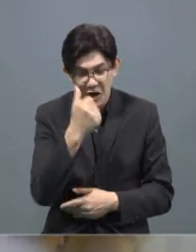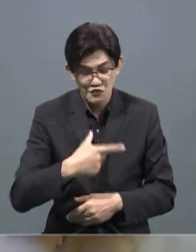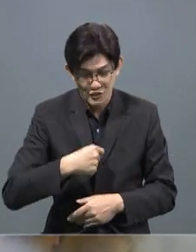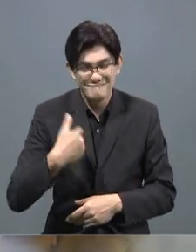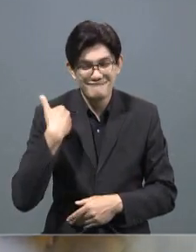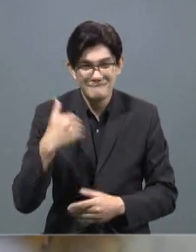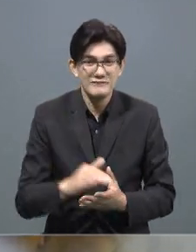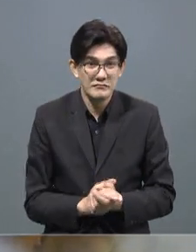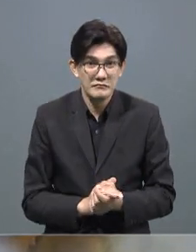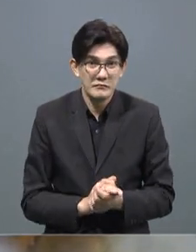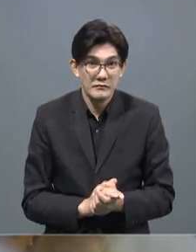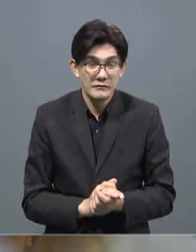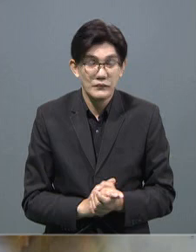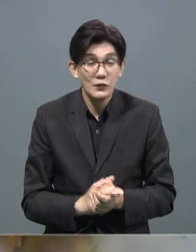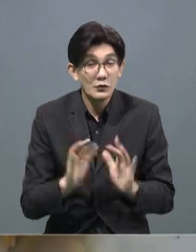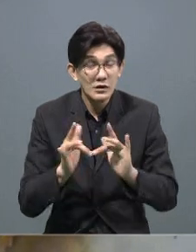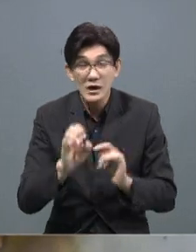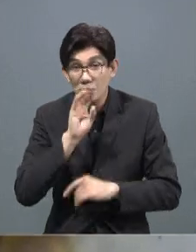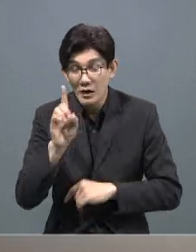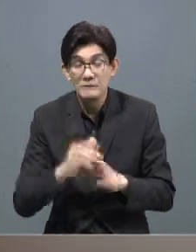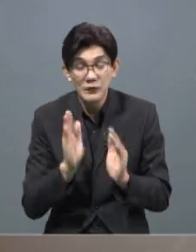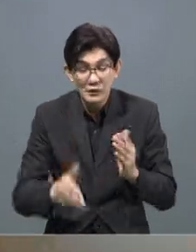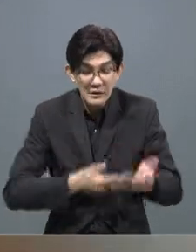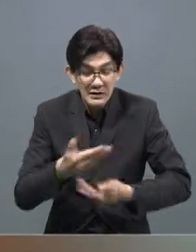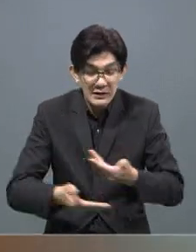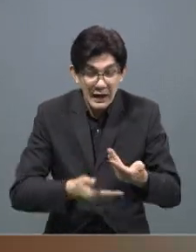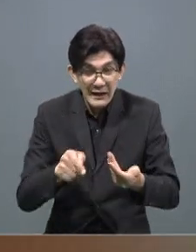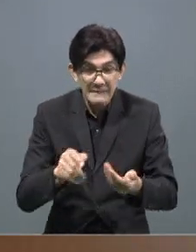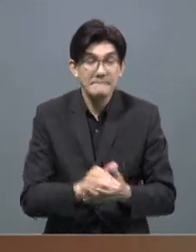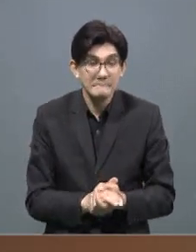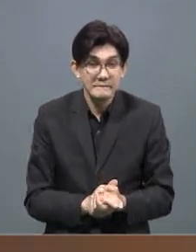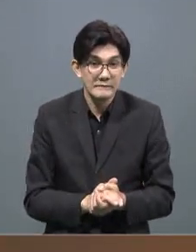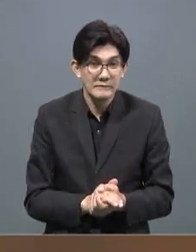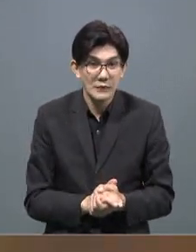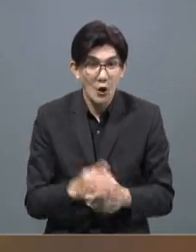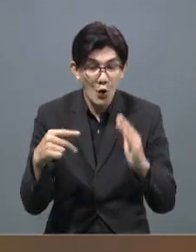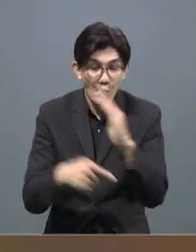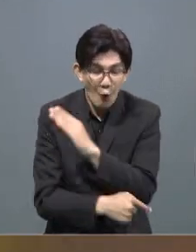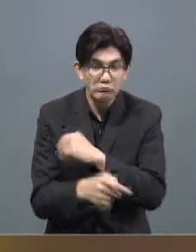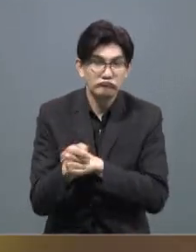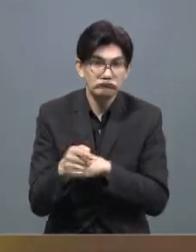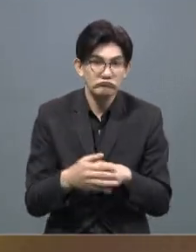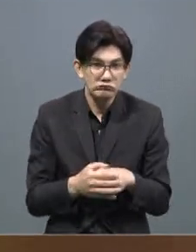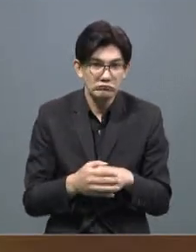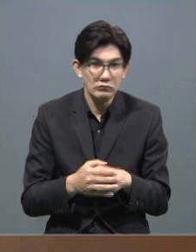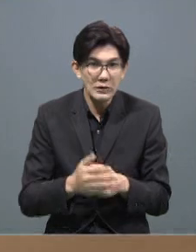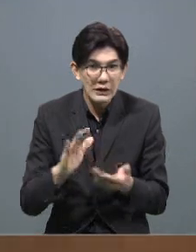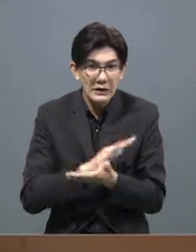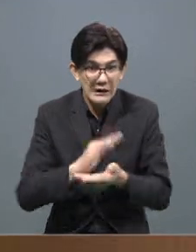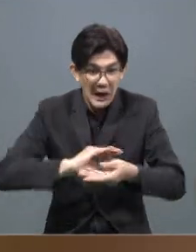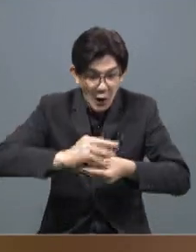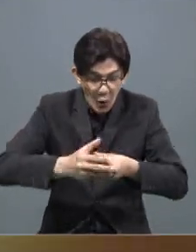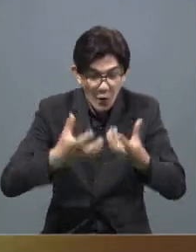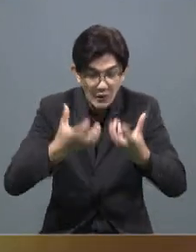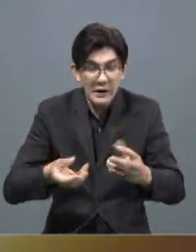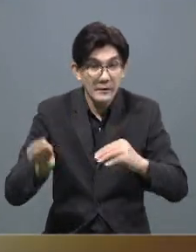ฮะส่วนประเด็นที่ในโลกโซเชียลเขบอกว่าพ่อค้าแม่ขายที่อัราตลาดอัราเนี่ยโกงนะฮะมีการนำกระดาษมาห่อเพื่อเพิ่มน้ำ